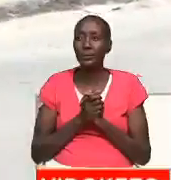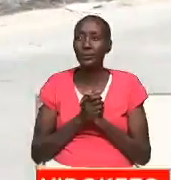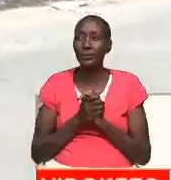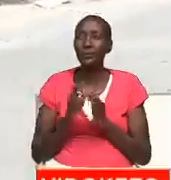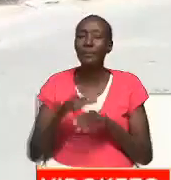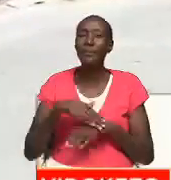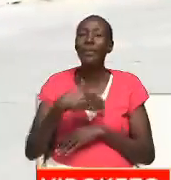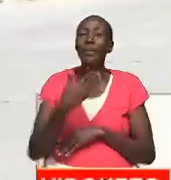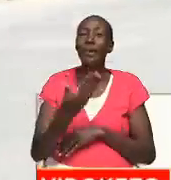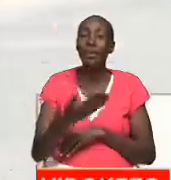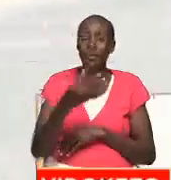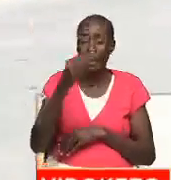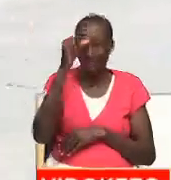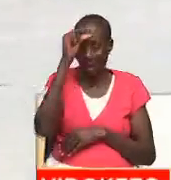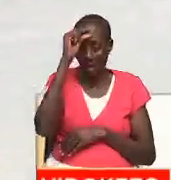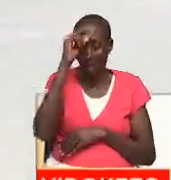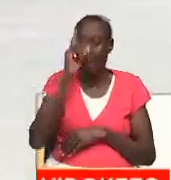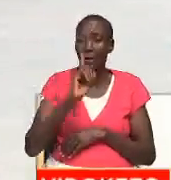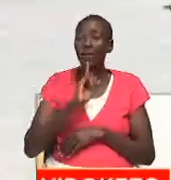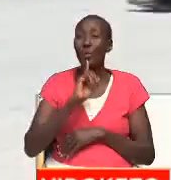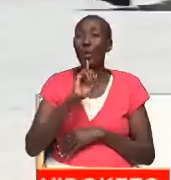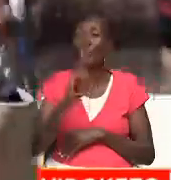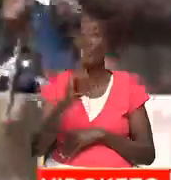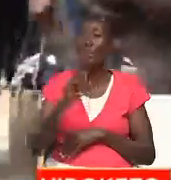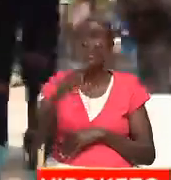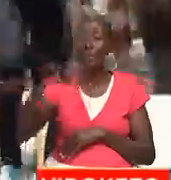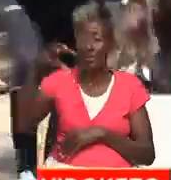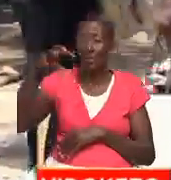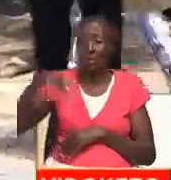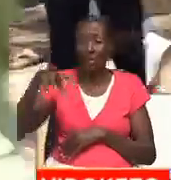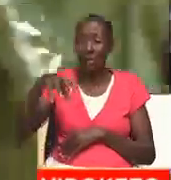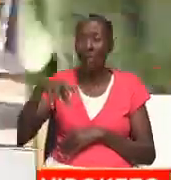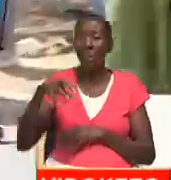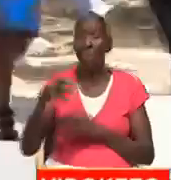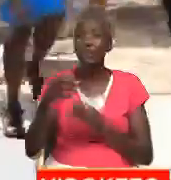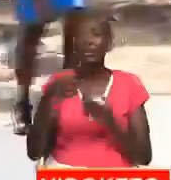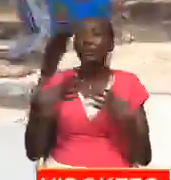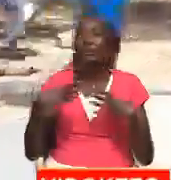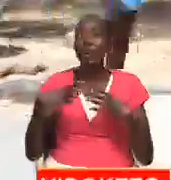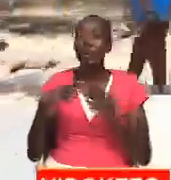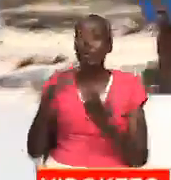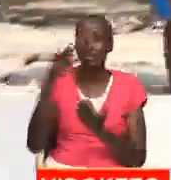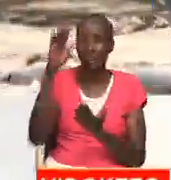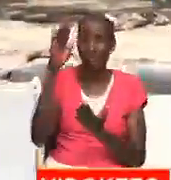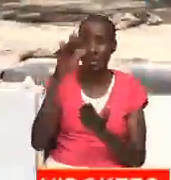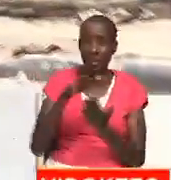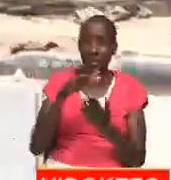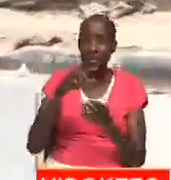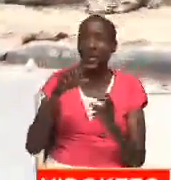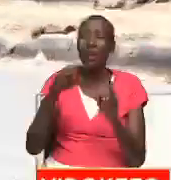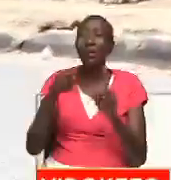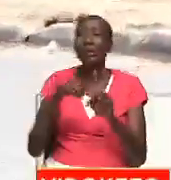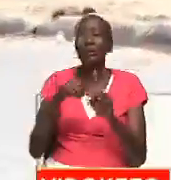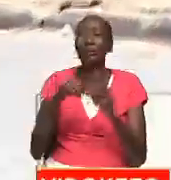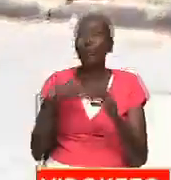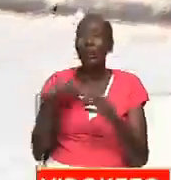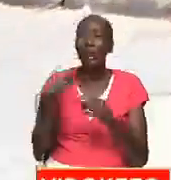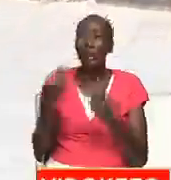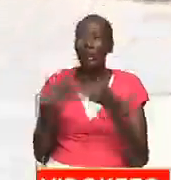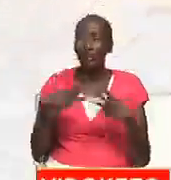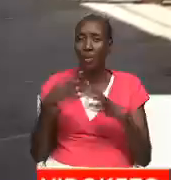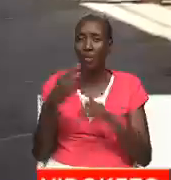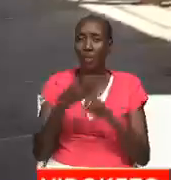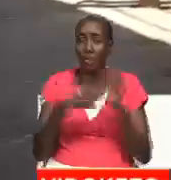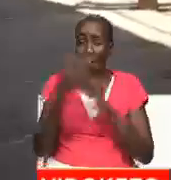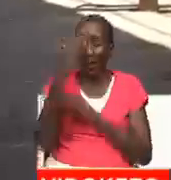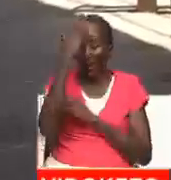Baada ya serikali kutoa amri kwa hudumu wa matatu ikiwataka wapunguze idadi ya abiria kwenye magari kuanzia siku ya